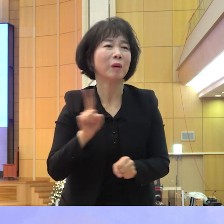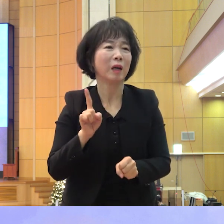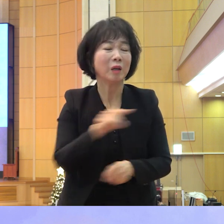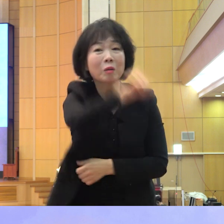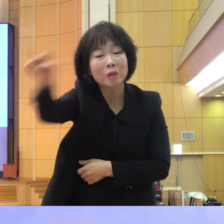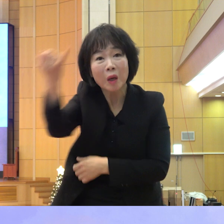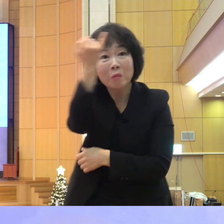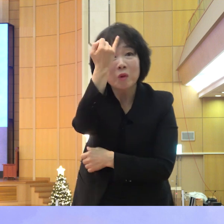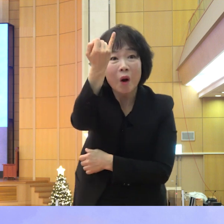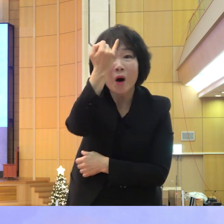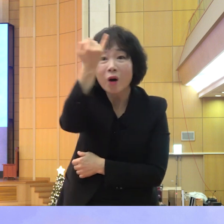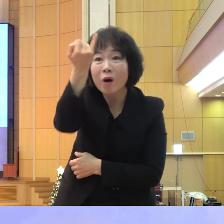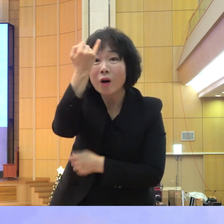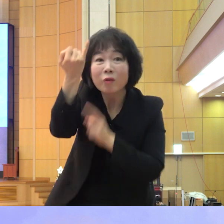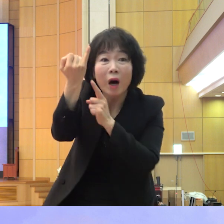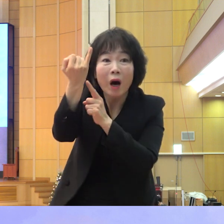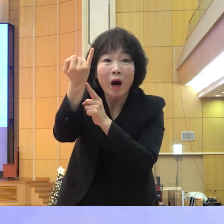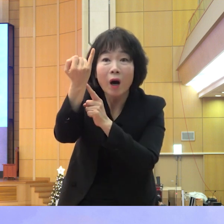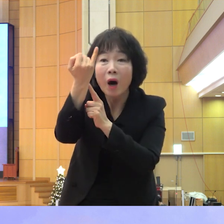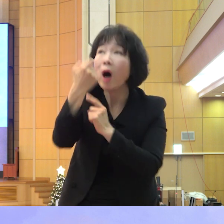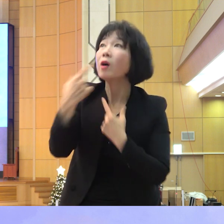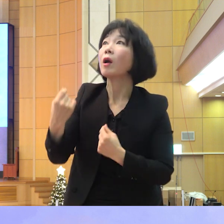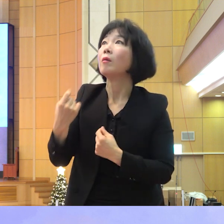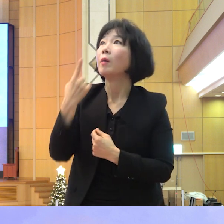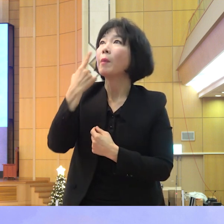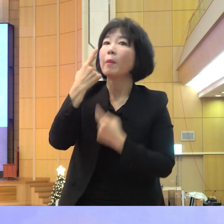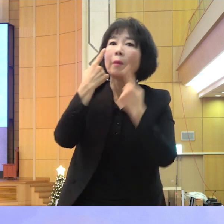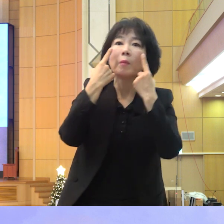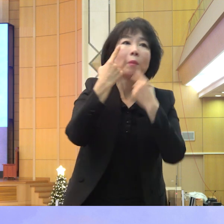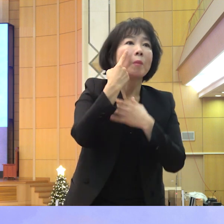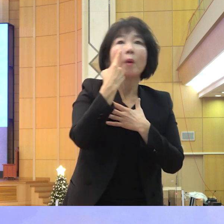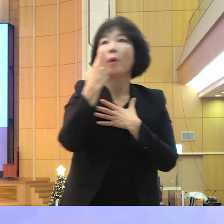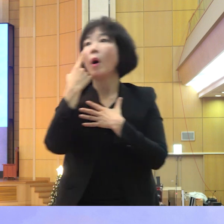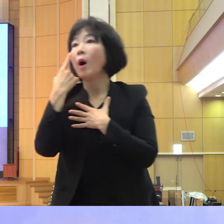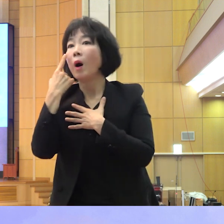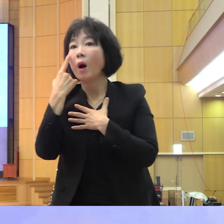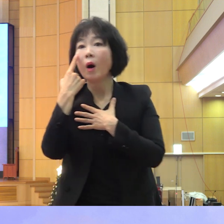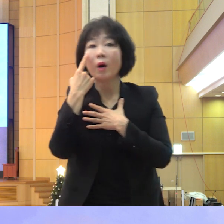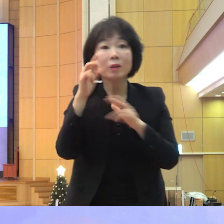하와처럼 여러분들은 지금 현재 뭘 보고 있습니까?